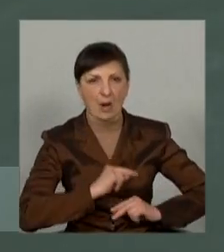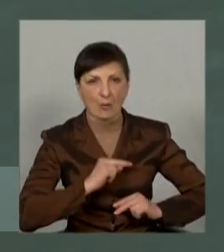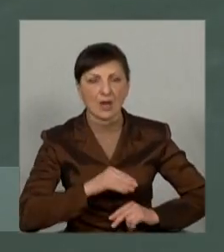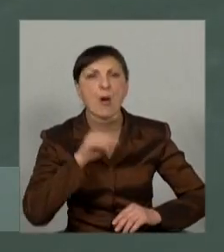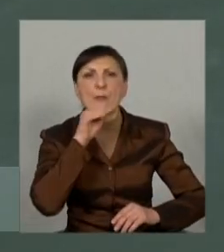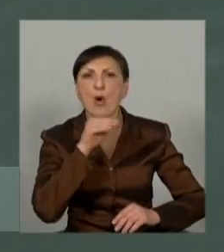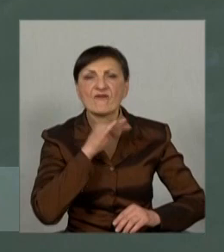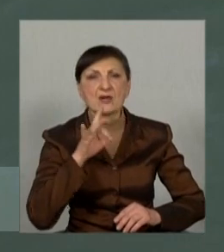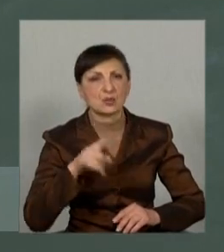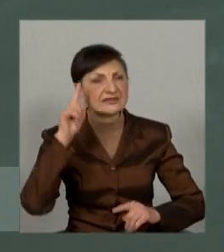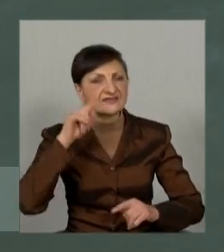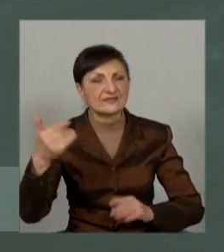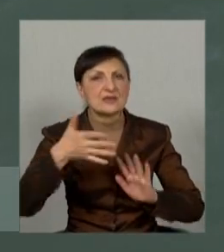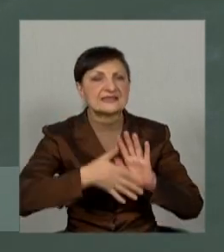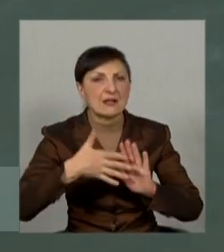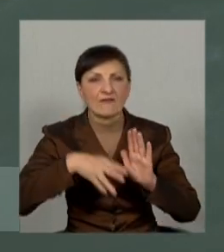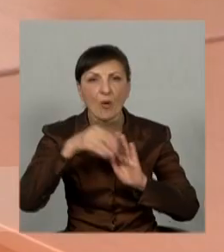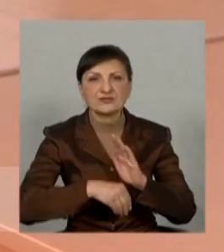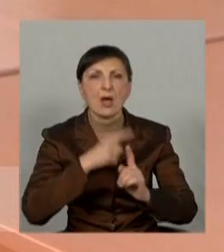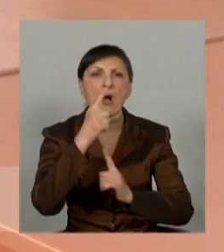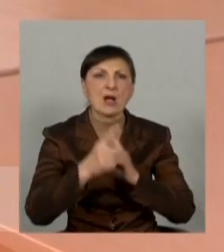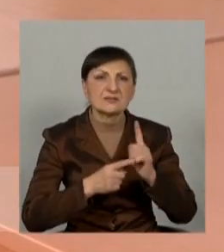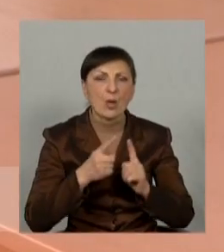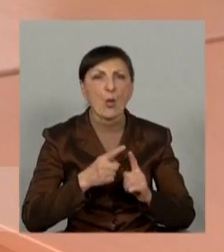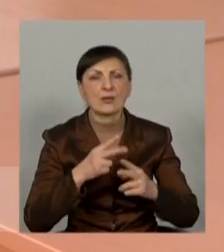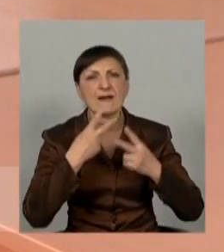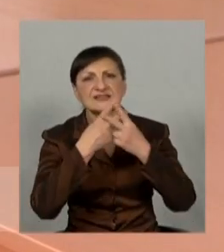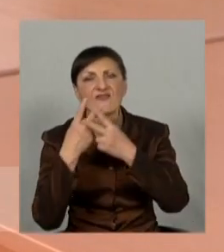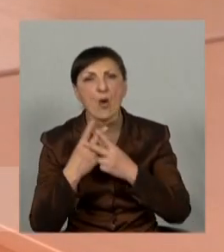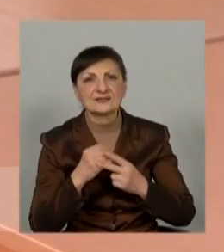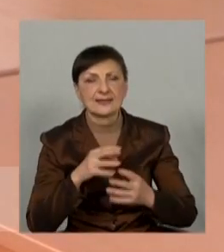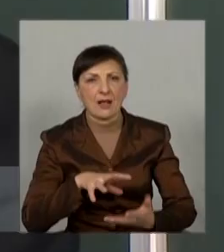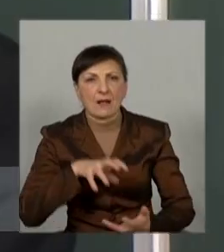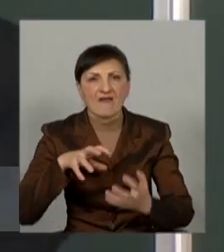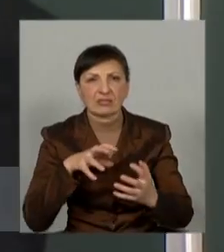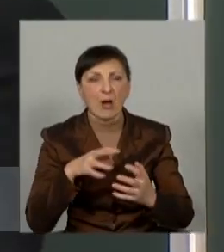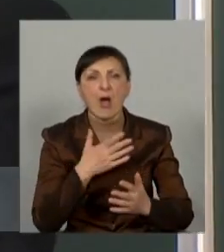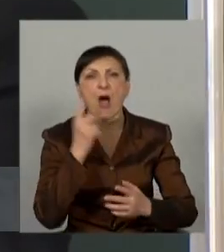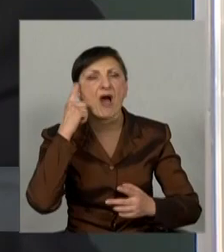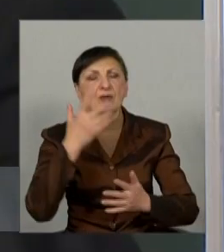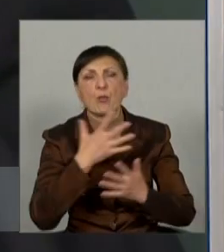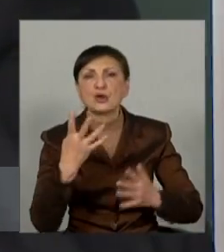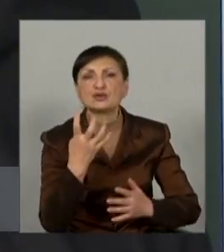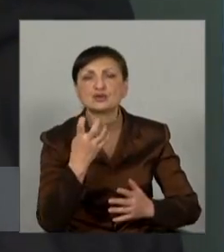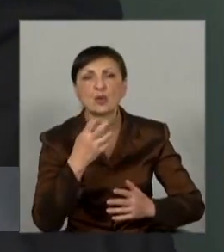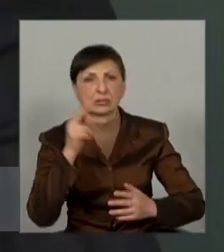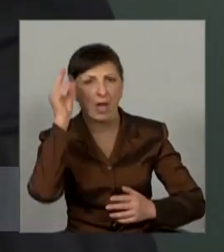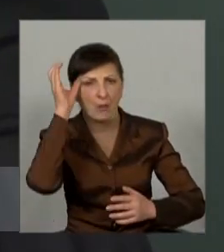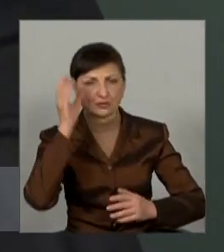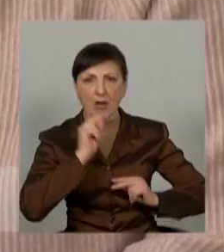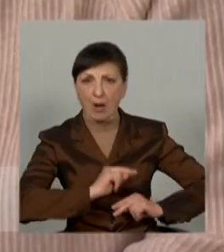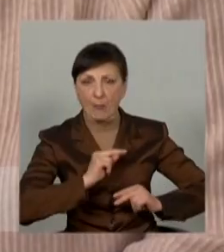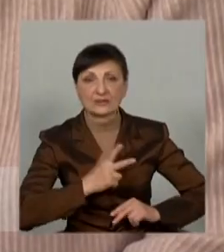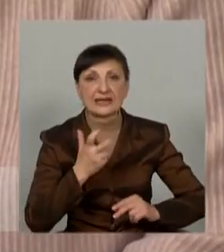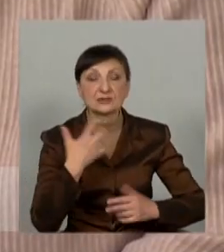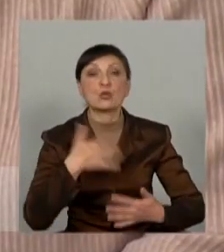Профессор известен за свои исследования в области космологии, астрофизики и гравитации. Автор более 400 научных работ, 300 из